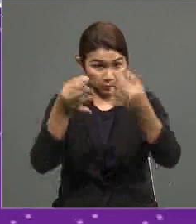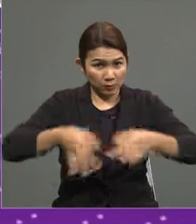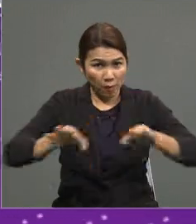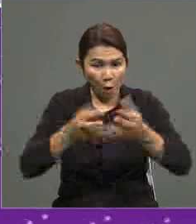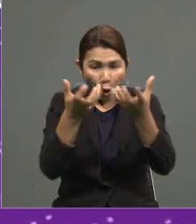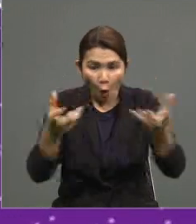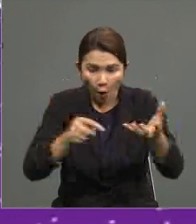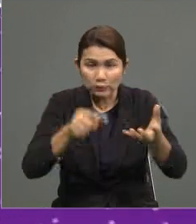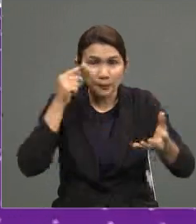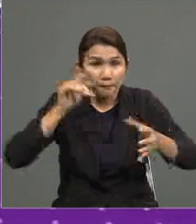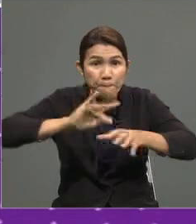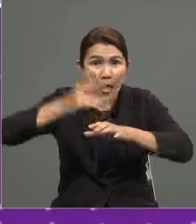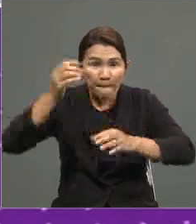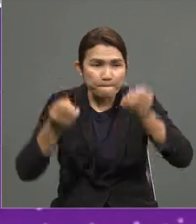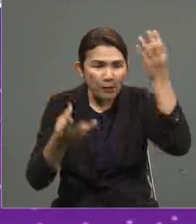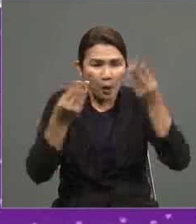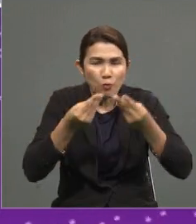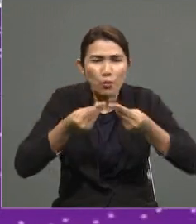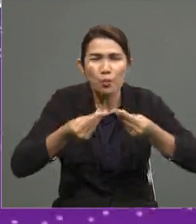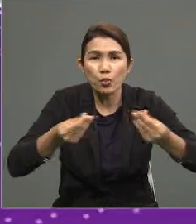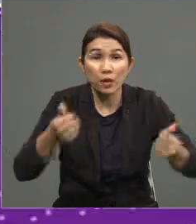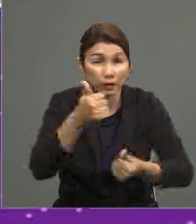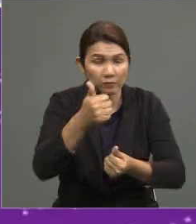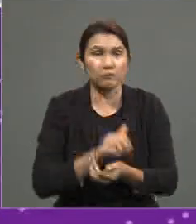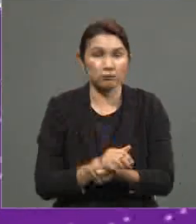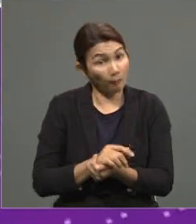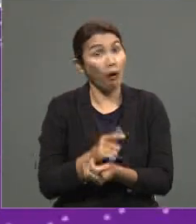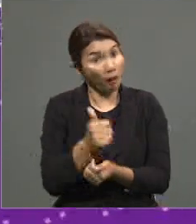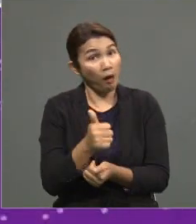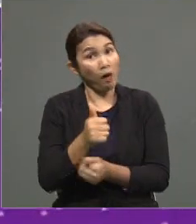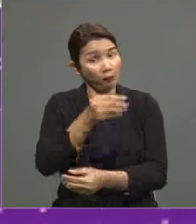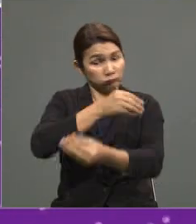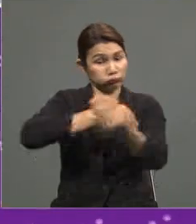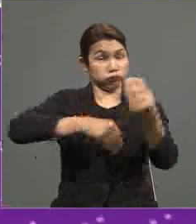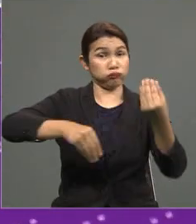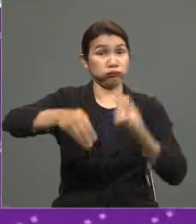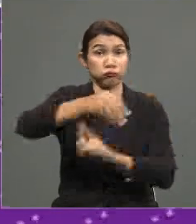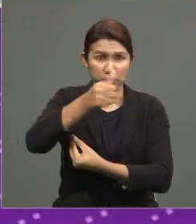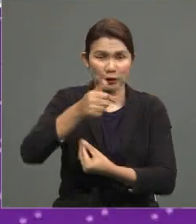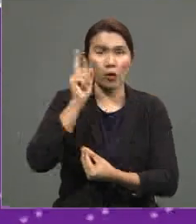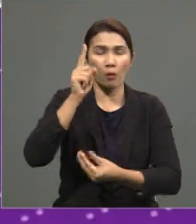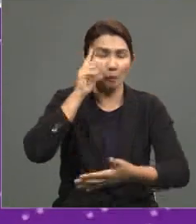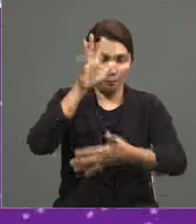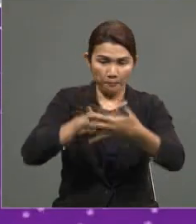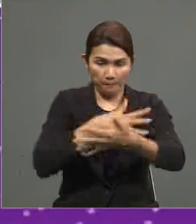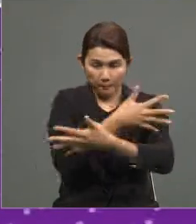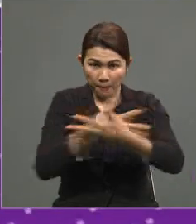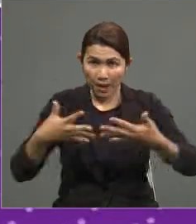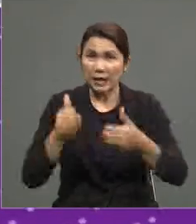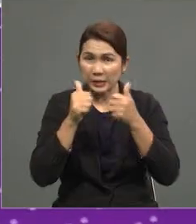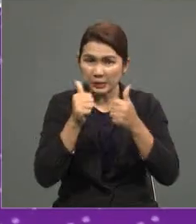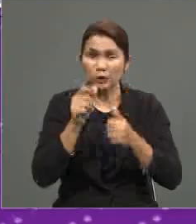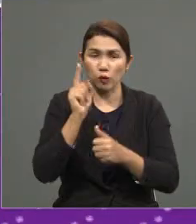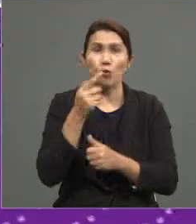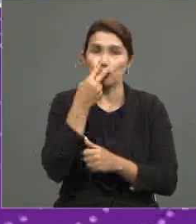ผลิตจากธรรมชาติแล้วก็สามารถย่อยสลายได้ง่ายมันก็เกิดเกินหมุนเวียนไงใช่ค่ะวางแผนกันให้ดีในการเดินทางด้วยนะคะลองเช็คกัน